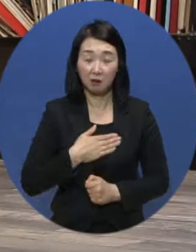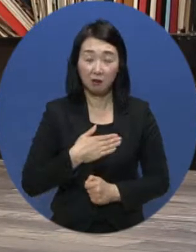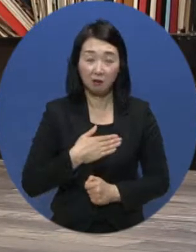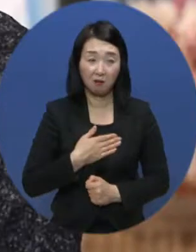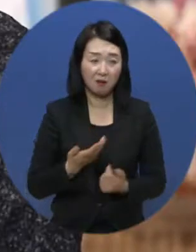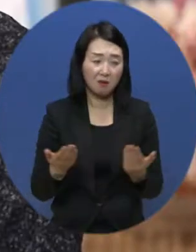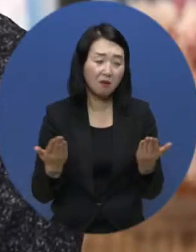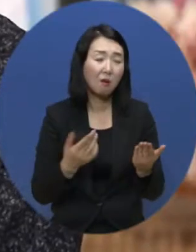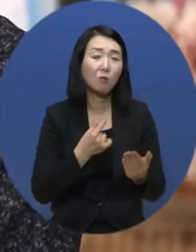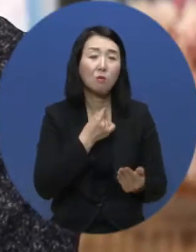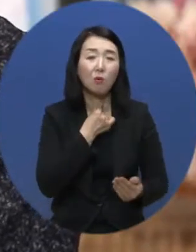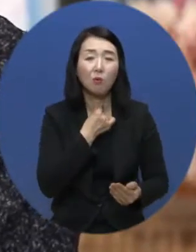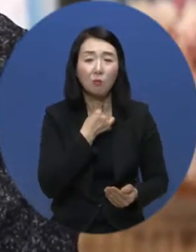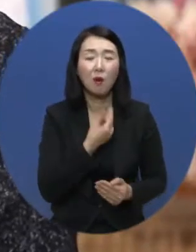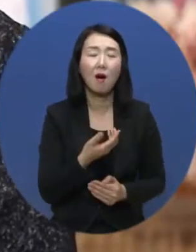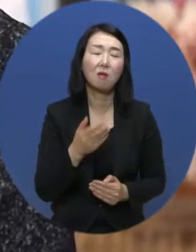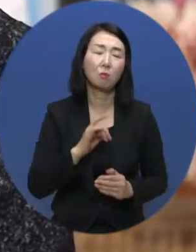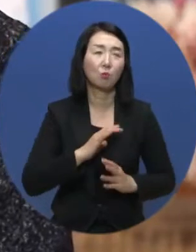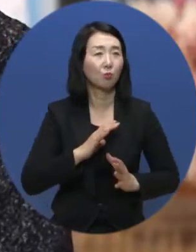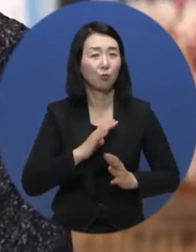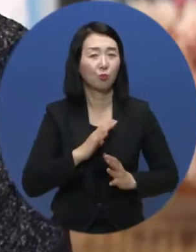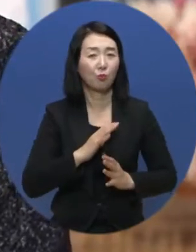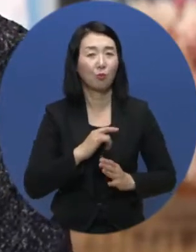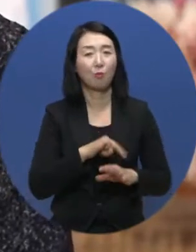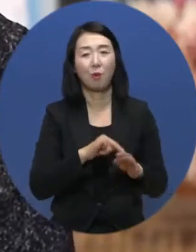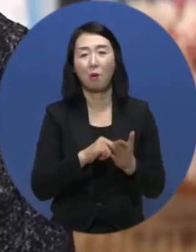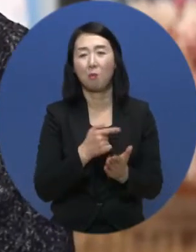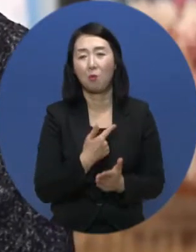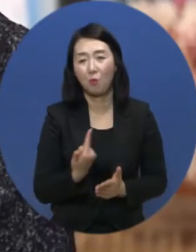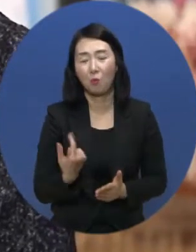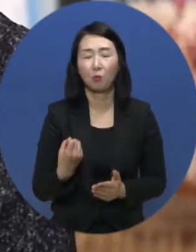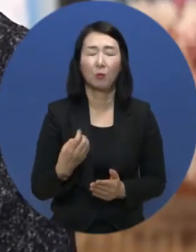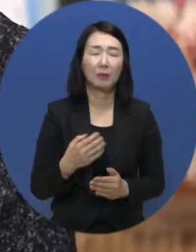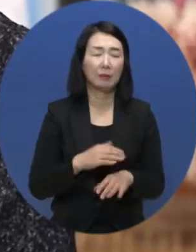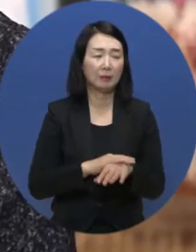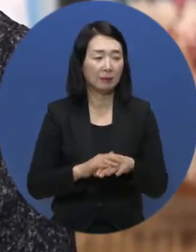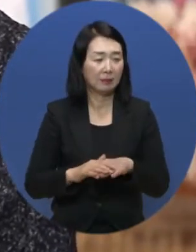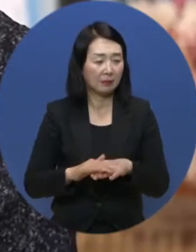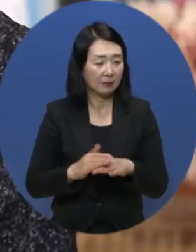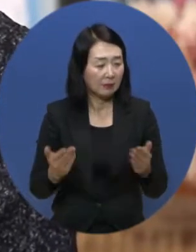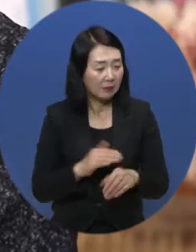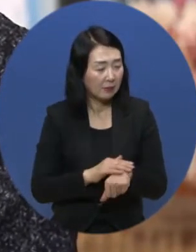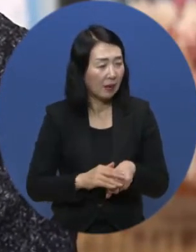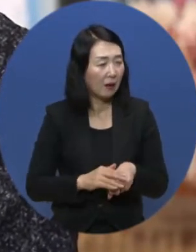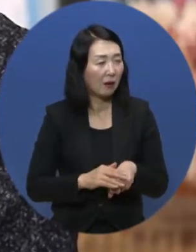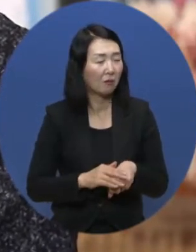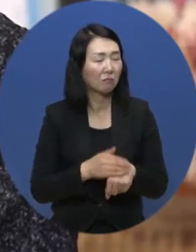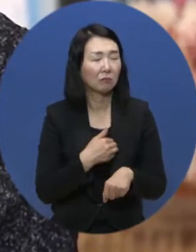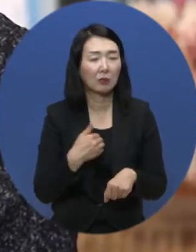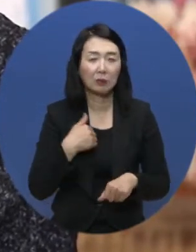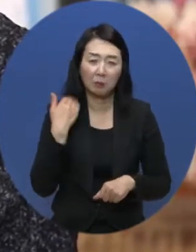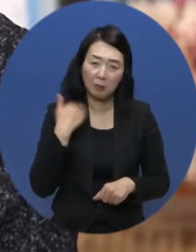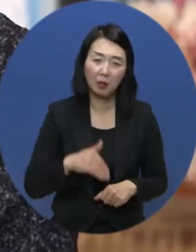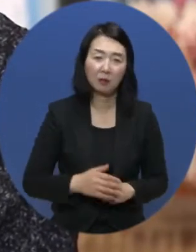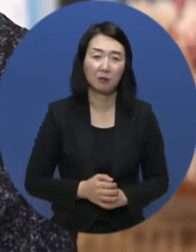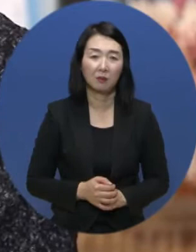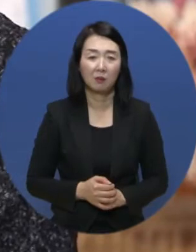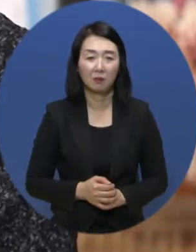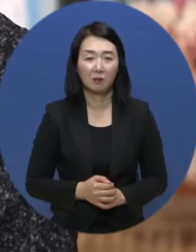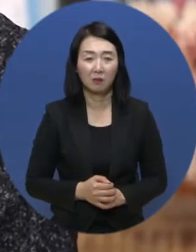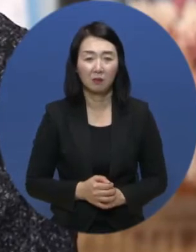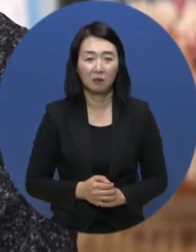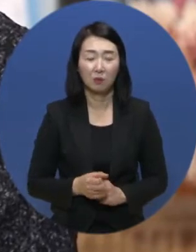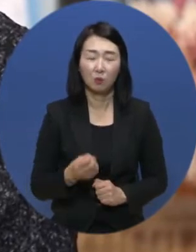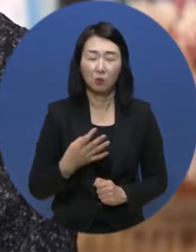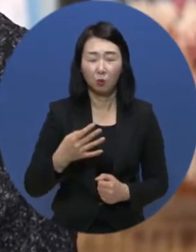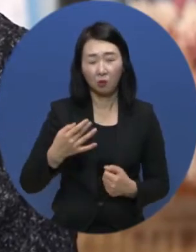하지만 굉장히 두려웠고요. 사실 잘해낼 자신도 없었습니다. 다시는 두 발로 운전을 할 수 없다는